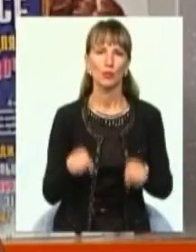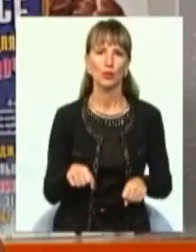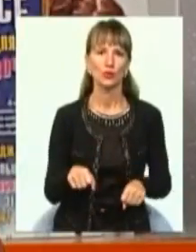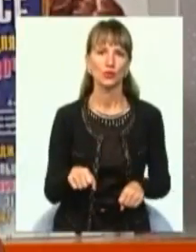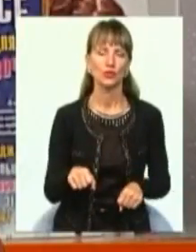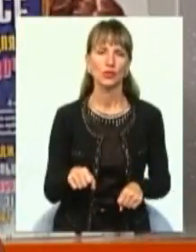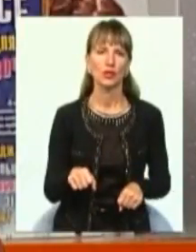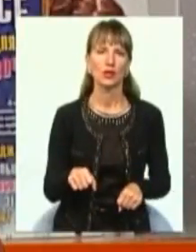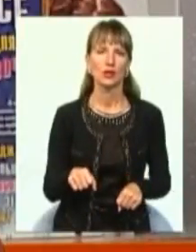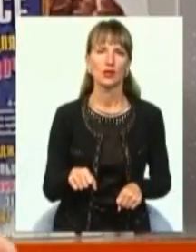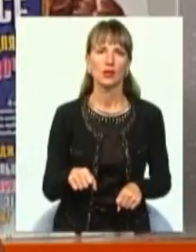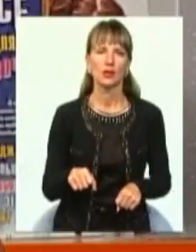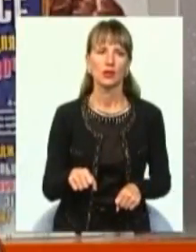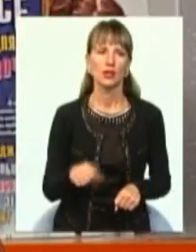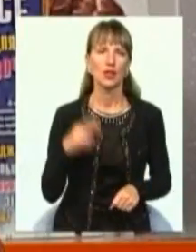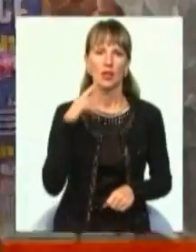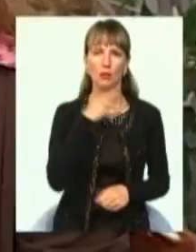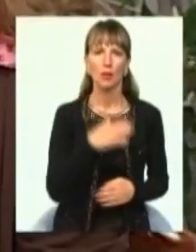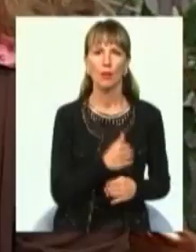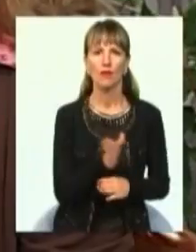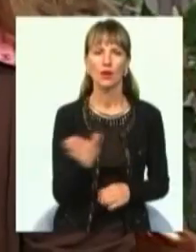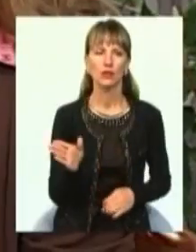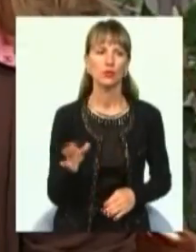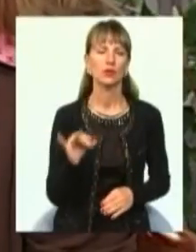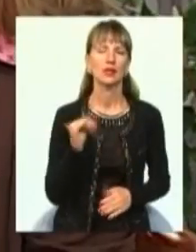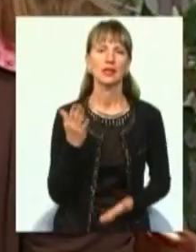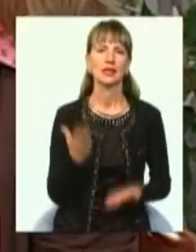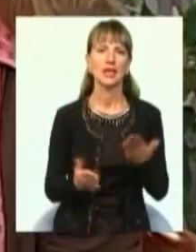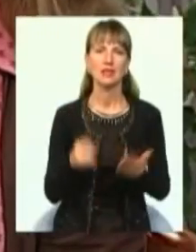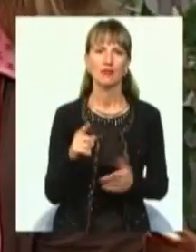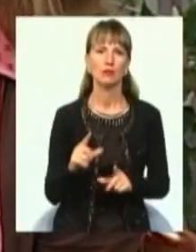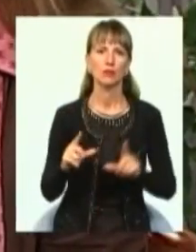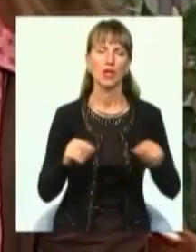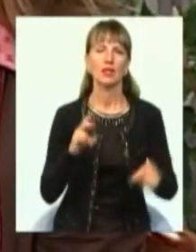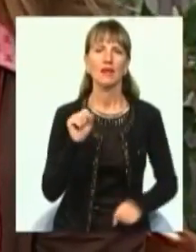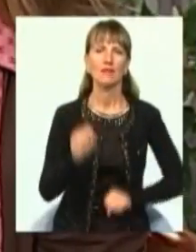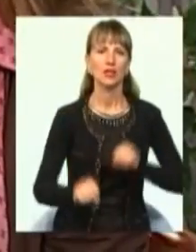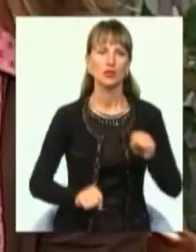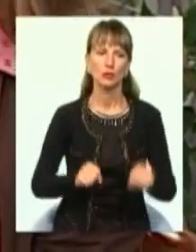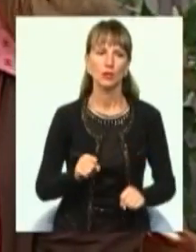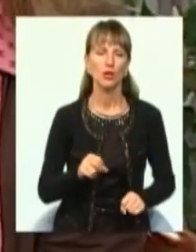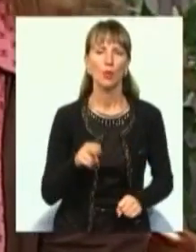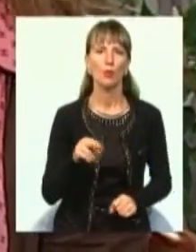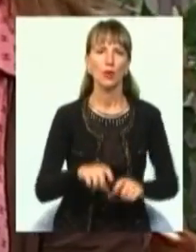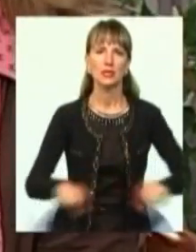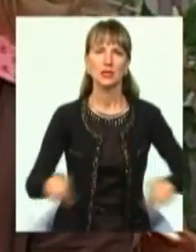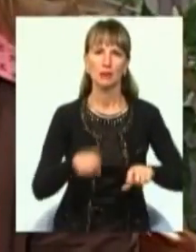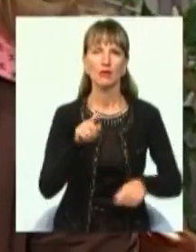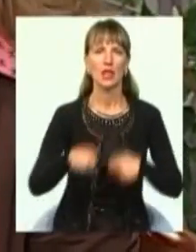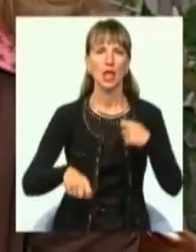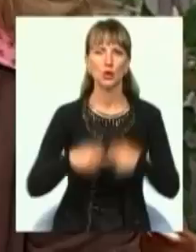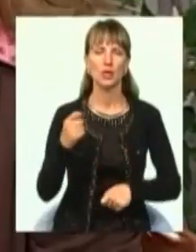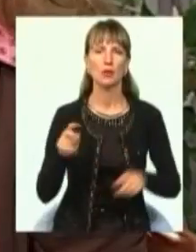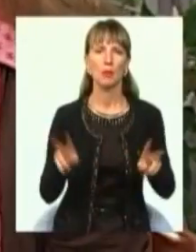туди повернути. Ну і, власне, якщо так, ви переїжджаєте на велосипеді по зебрі, то ви порушуєте